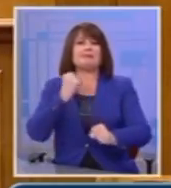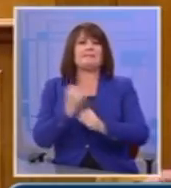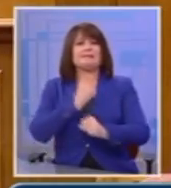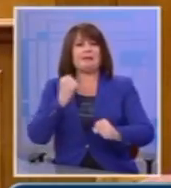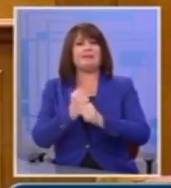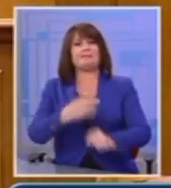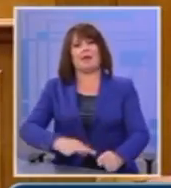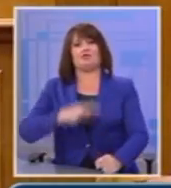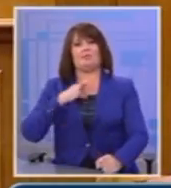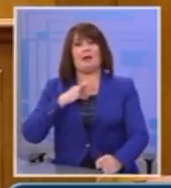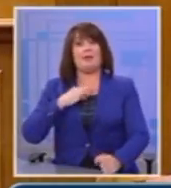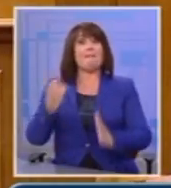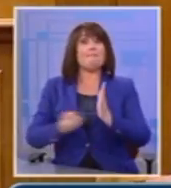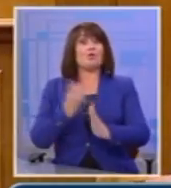αξιοπρέπεια.